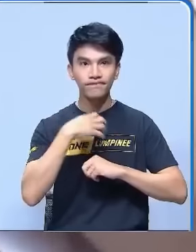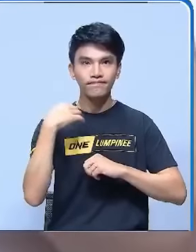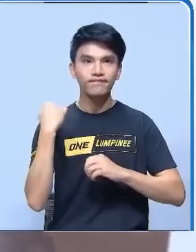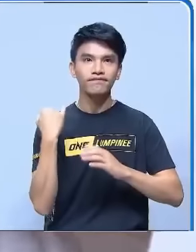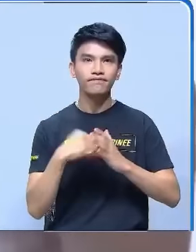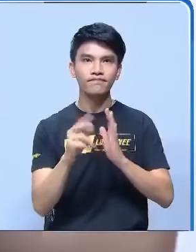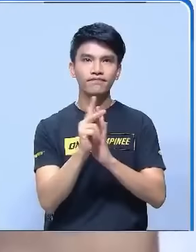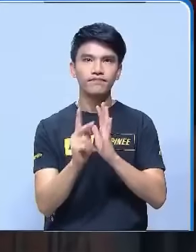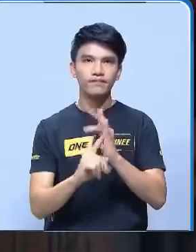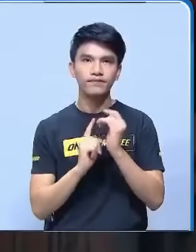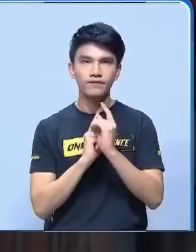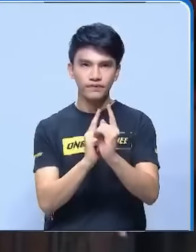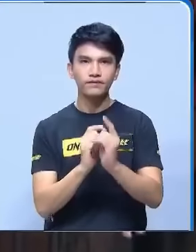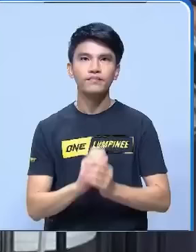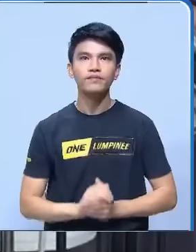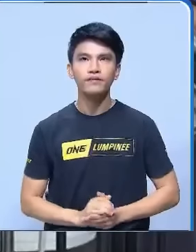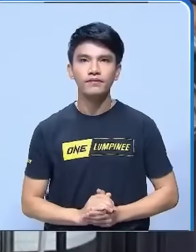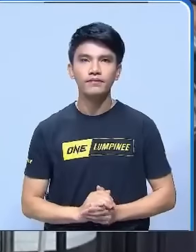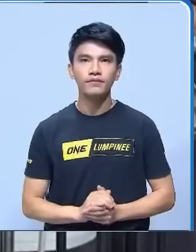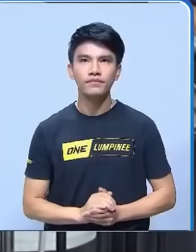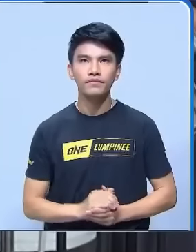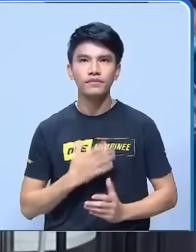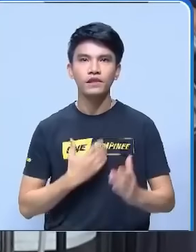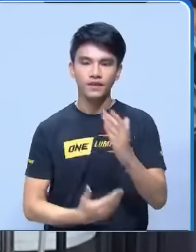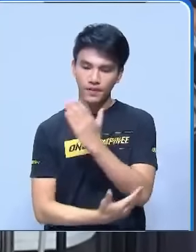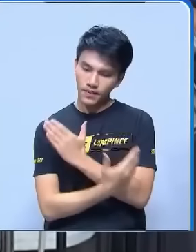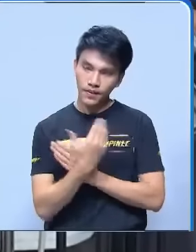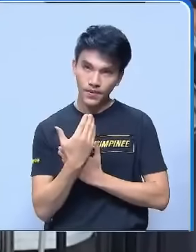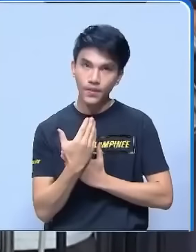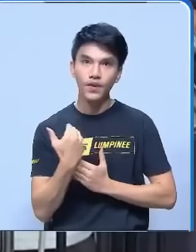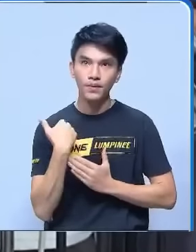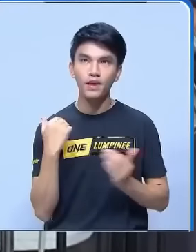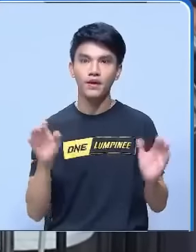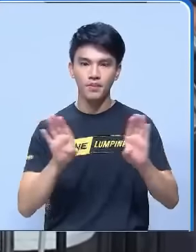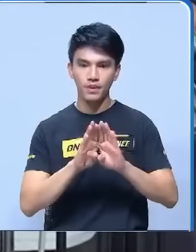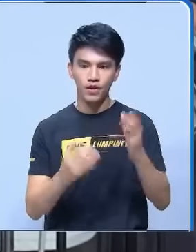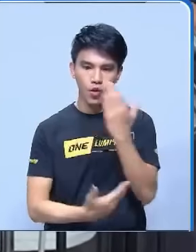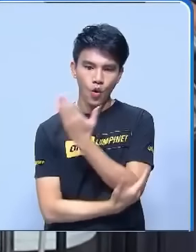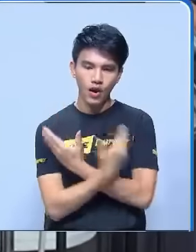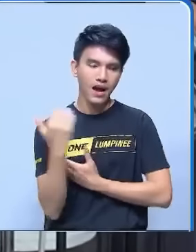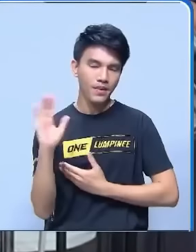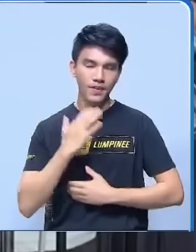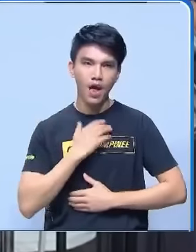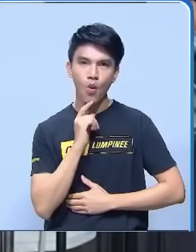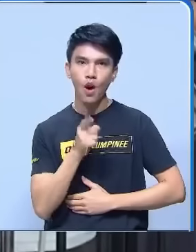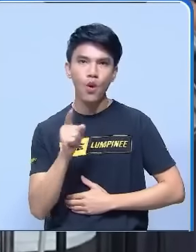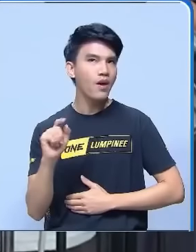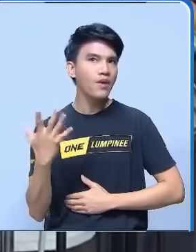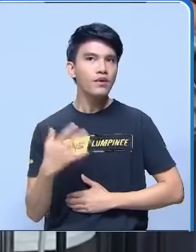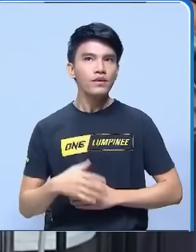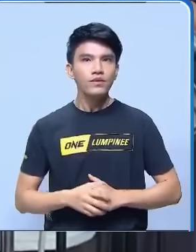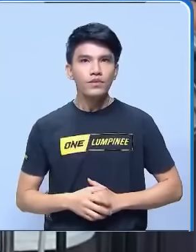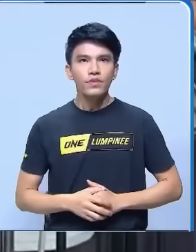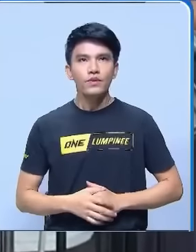ามกฎหมายค่ะ เอาให้โอกาสเขานะคะไม่ใช่ปิดโอกาสเขาเราไม่เคยต่อว่าเขานะ หมายถึงโอกาสการทำมา